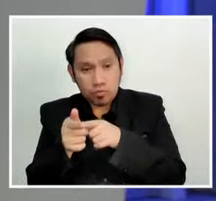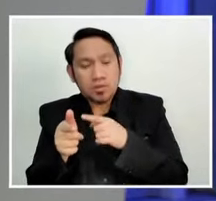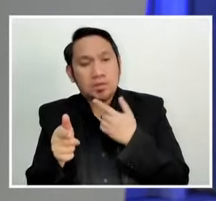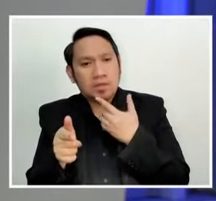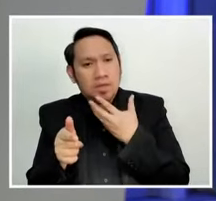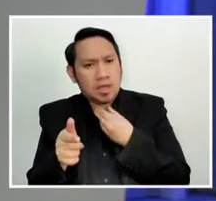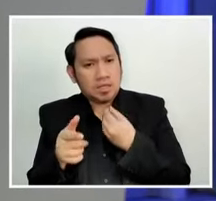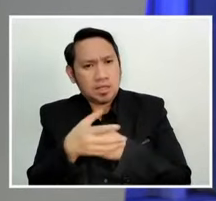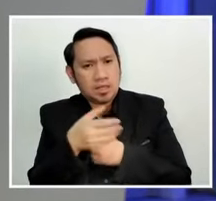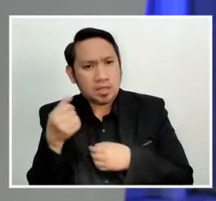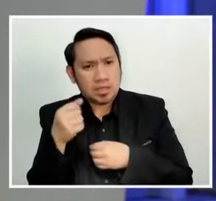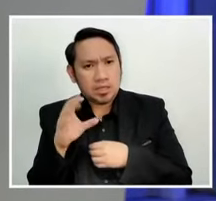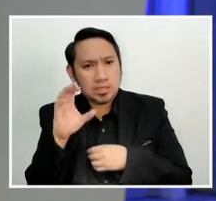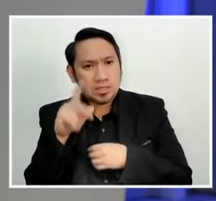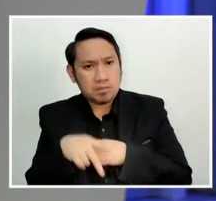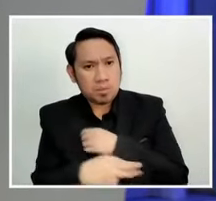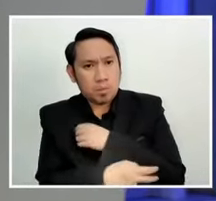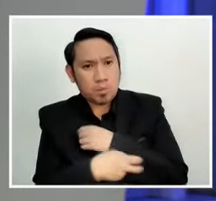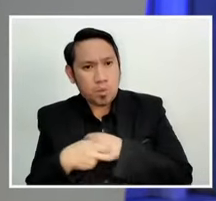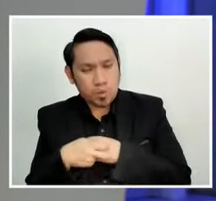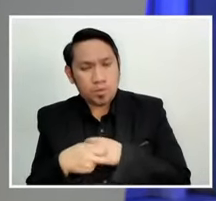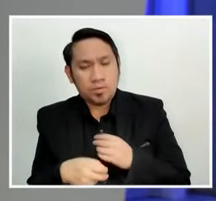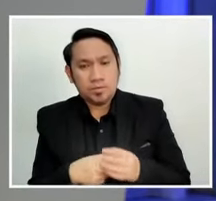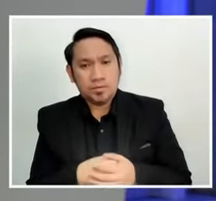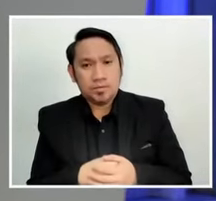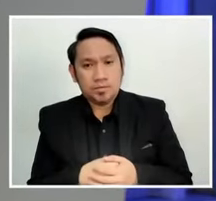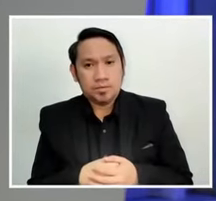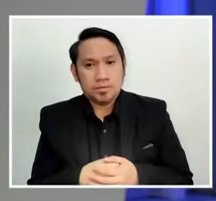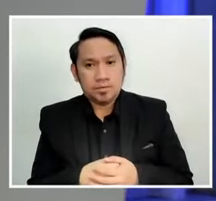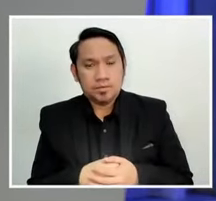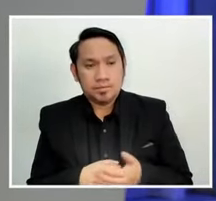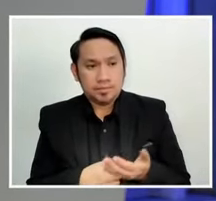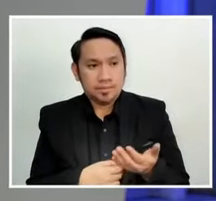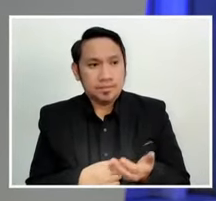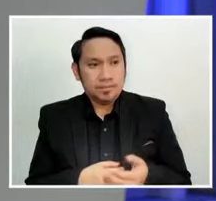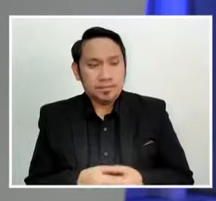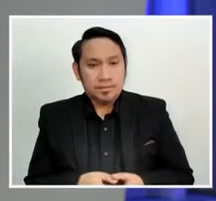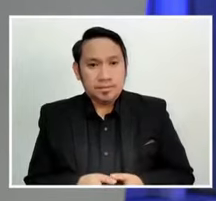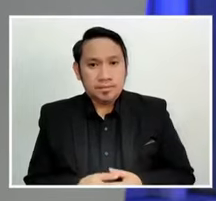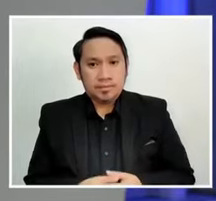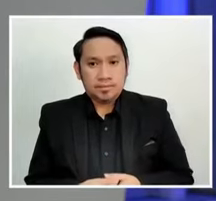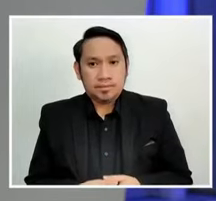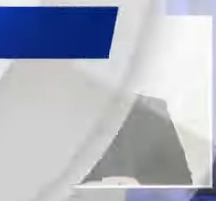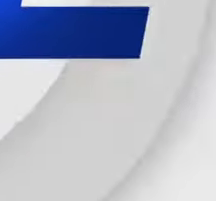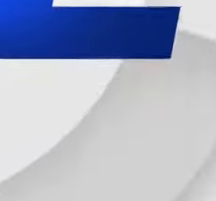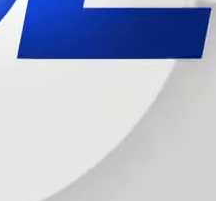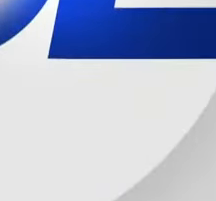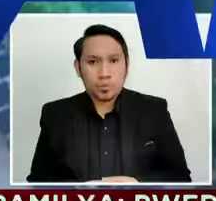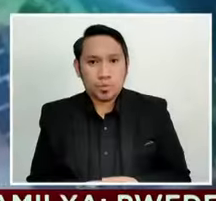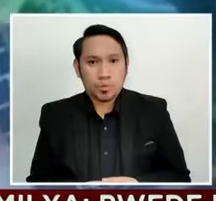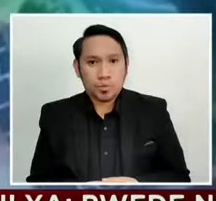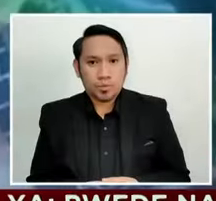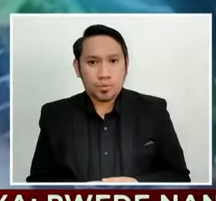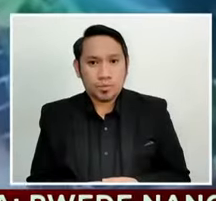ng 2 tanod na naka-duty noon sa barangay. Nagpapatrol, Karen De Guzman.